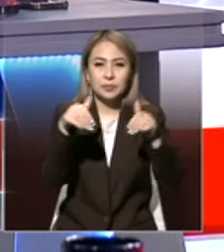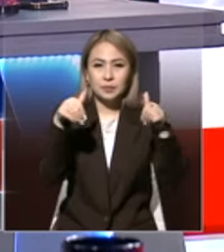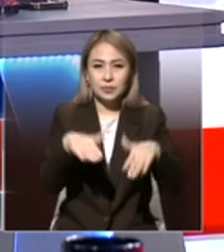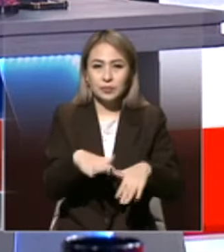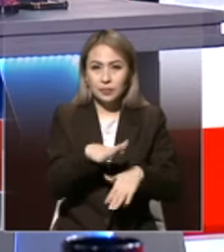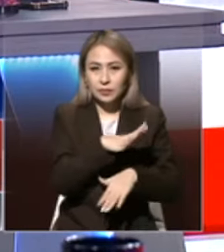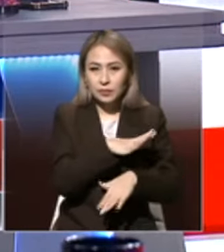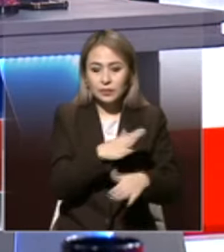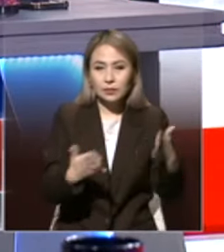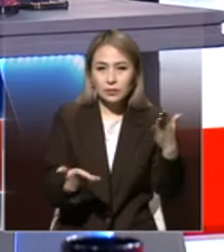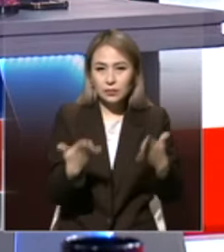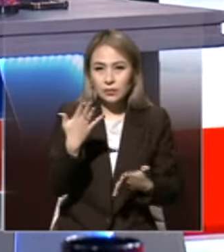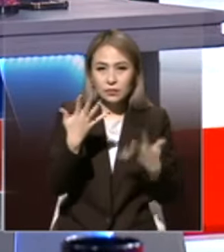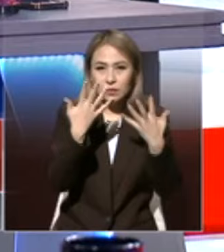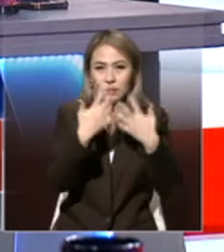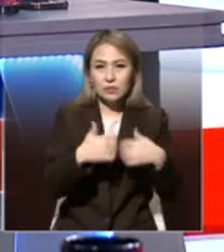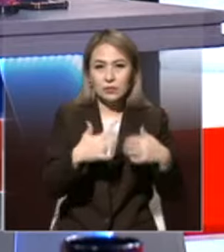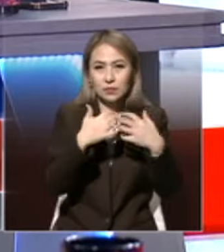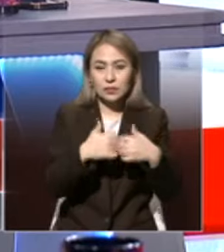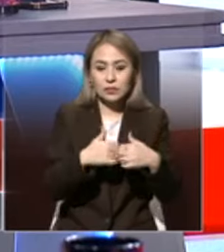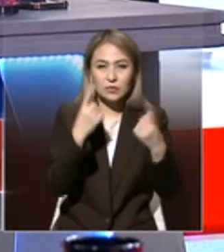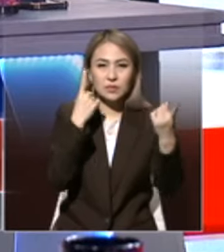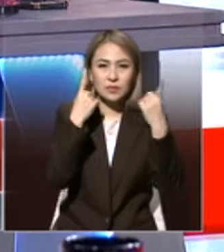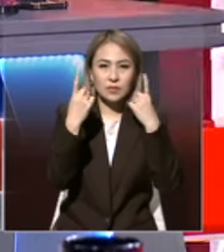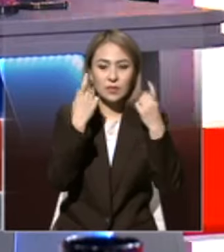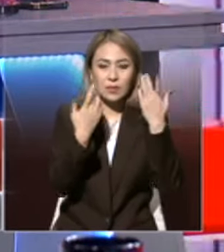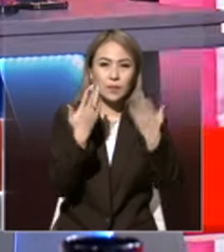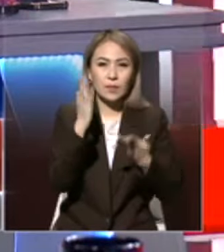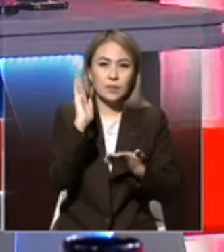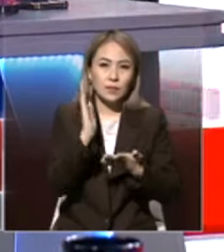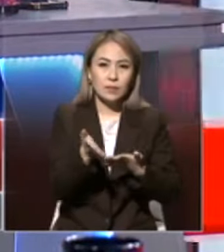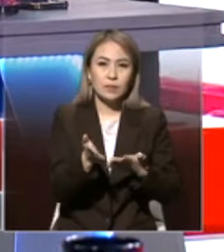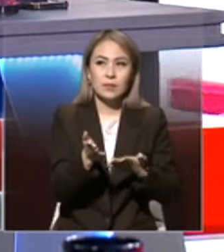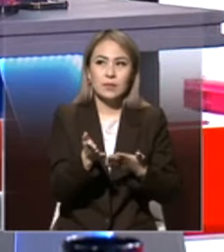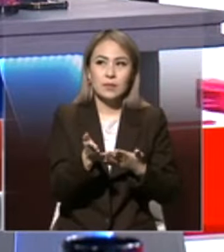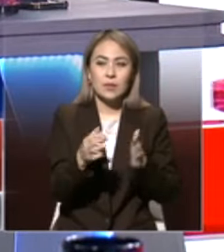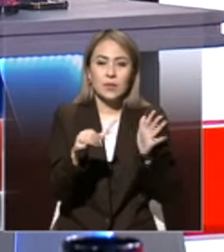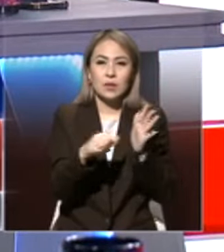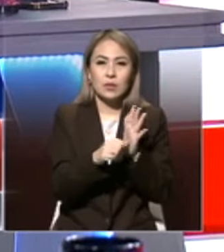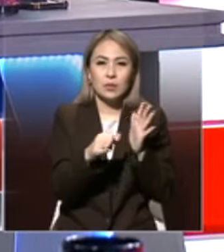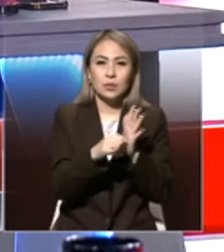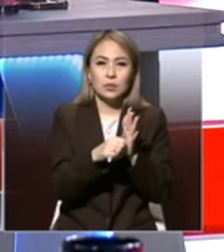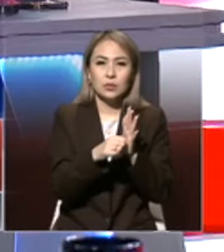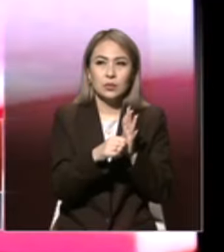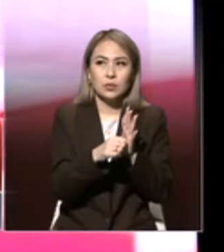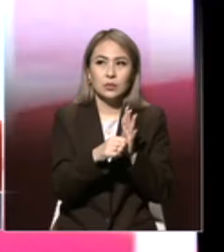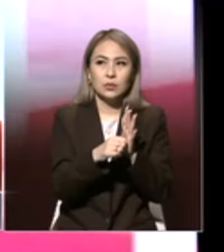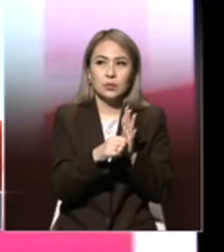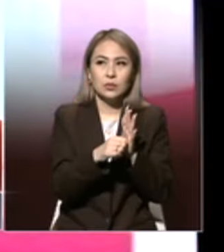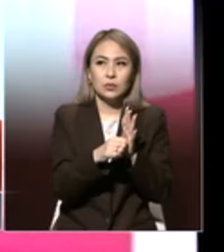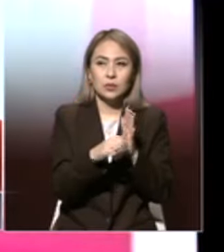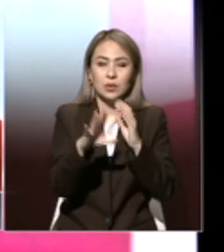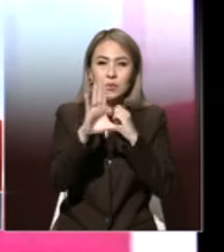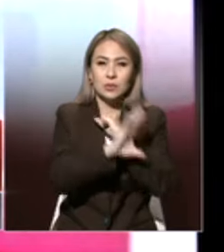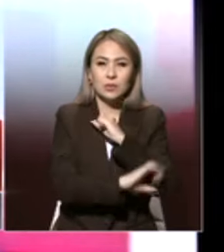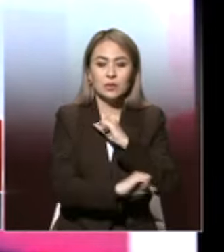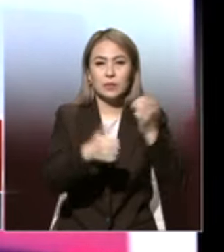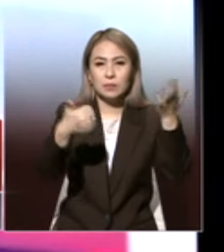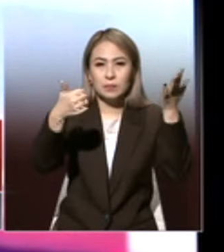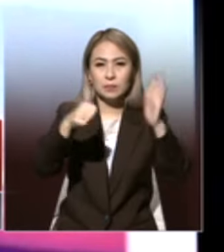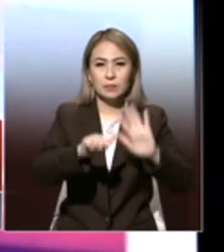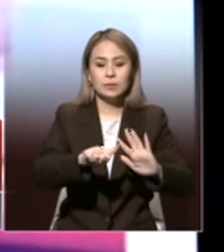қабылданды. Егер де сандық мәліметтерді келтіре кететін болса, соңғы екінші жартыс